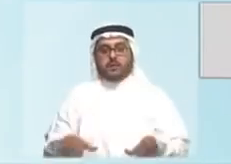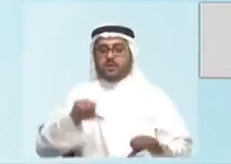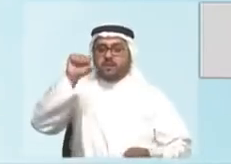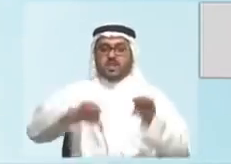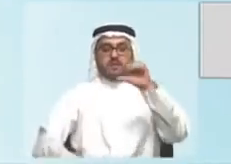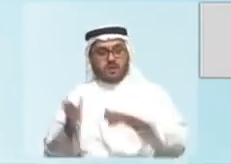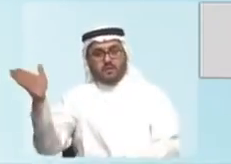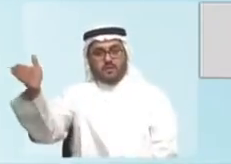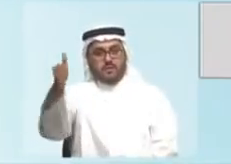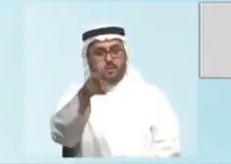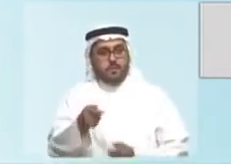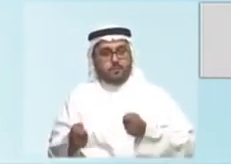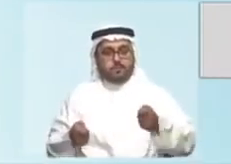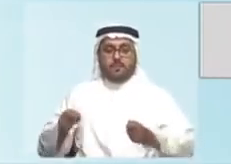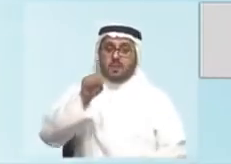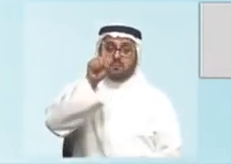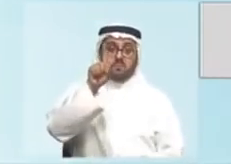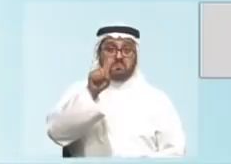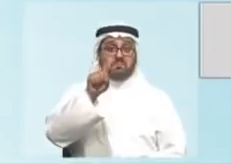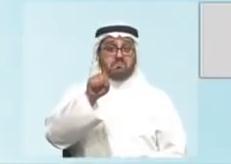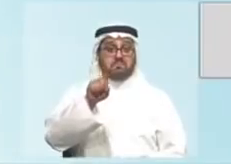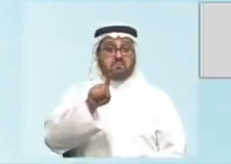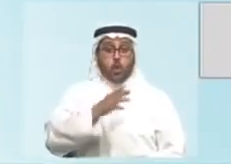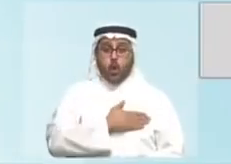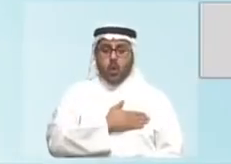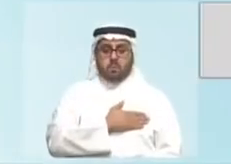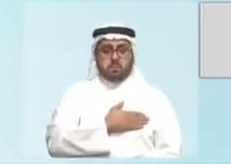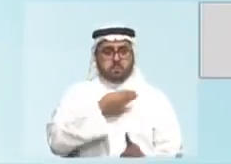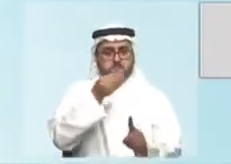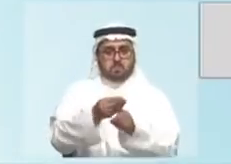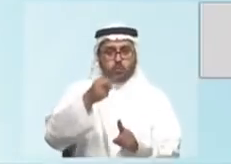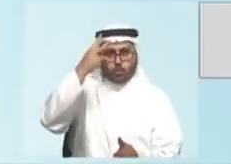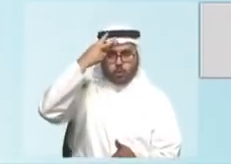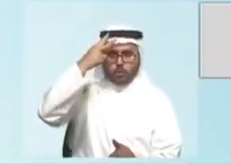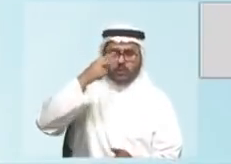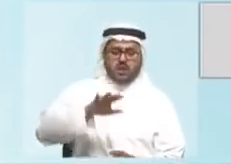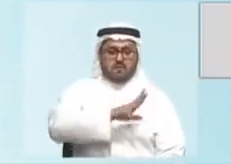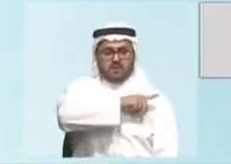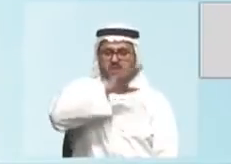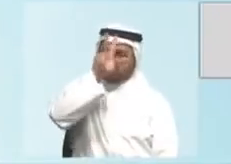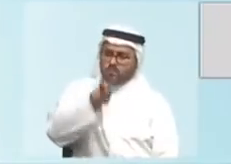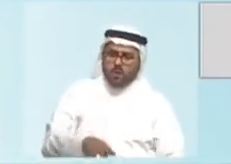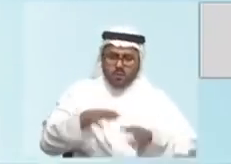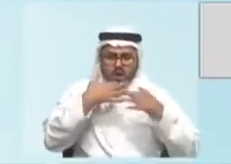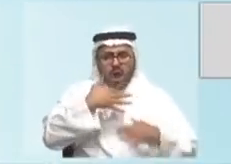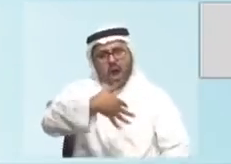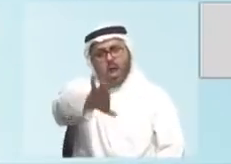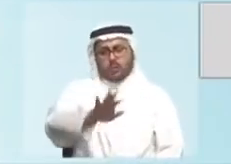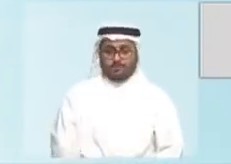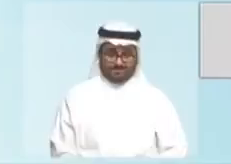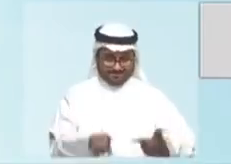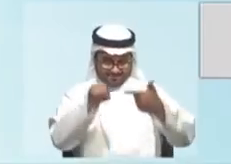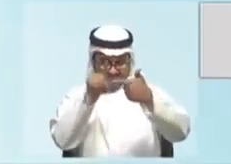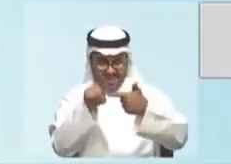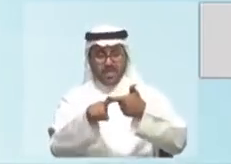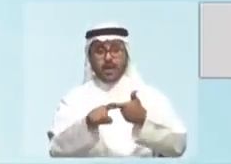المالي، الدعم المالي الذي لم ينقطع ولم يتوقف أبدا، والمملكة